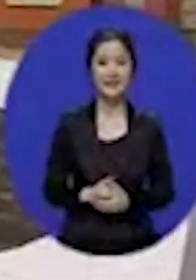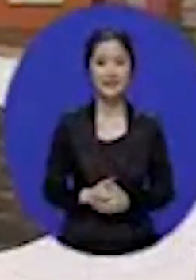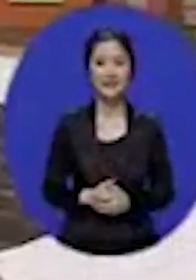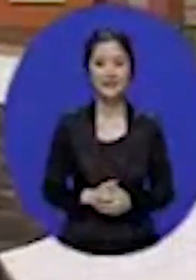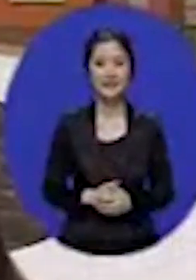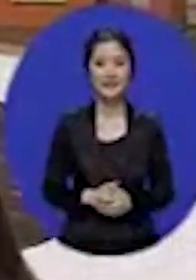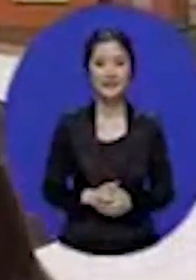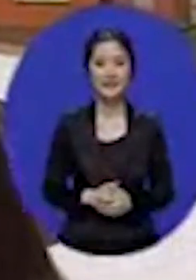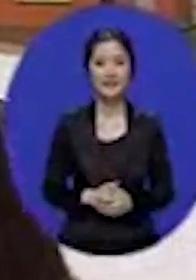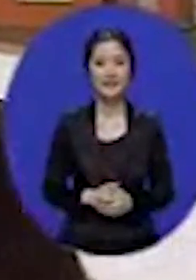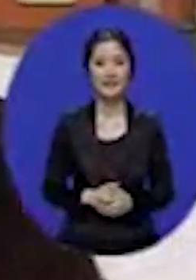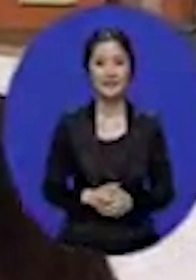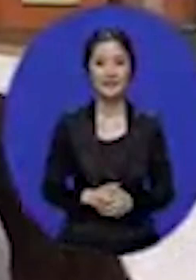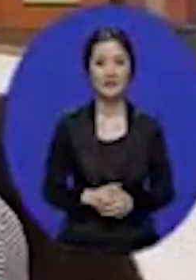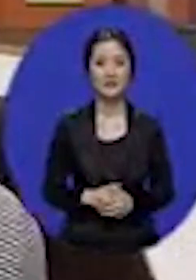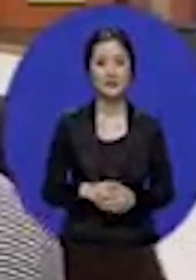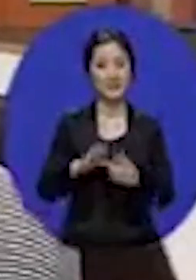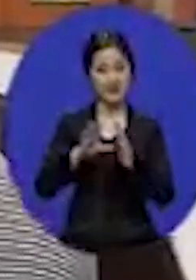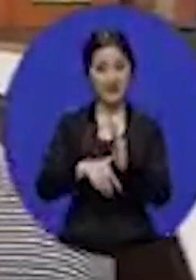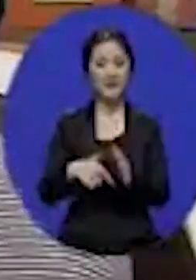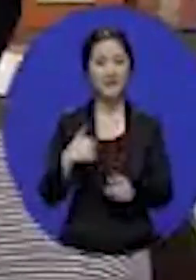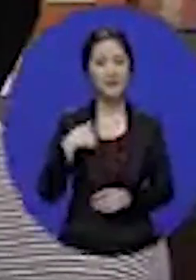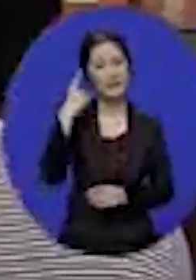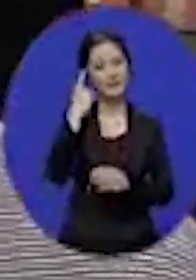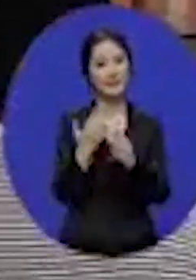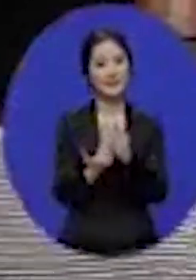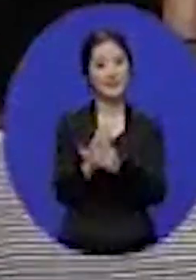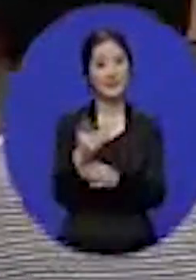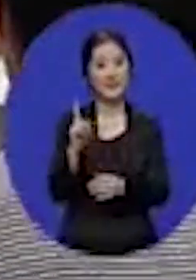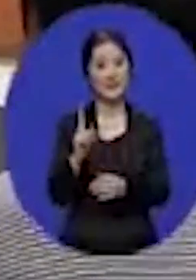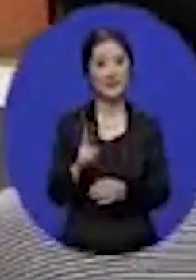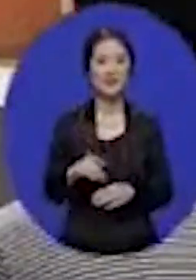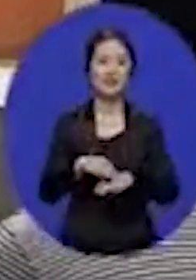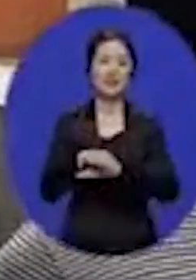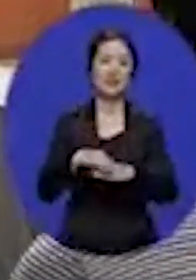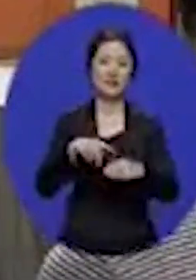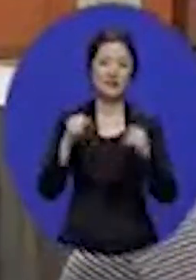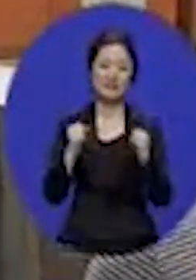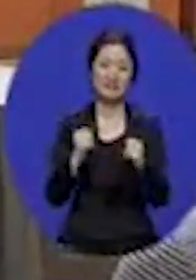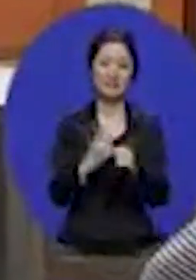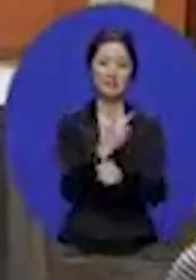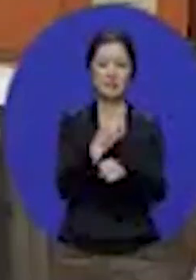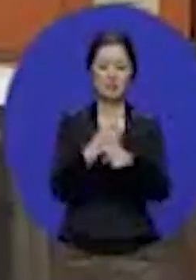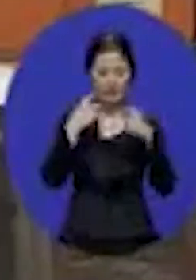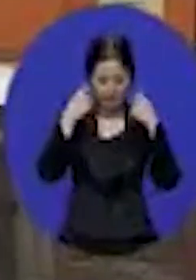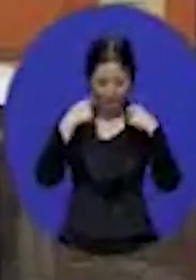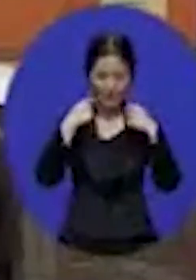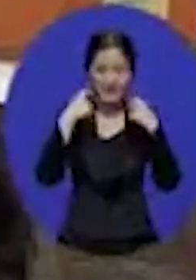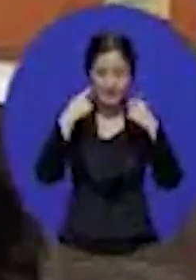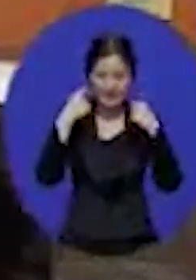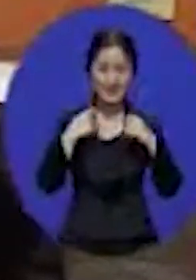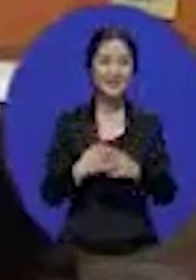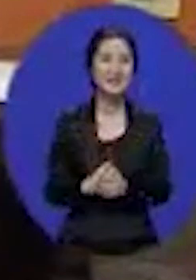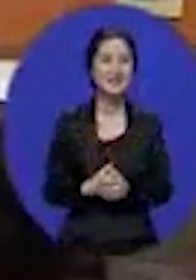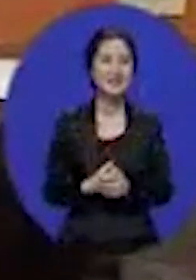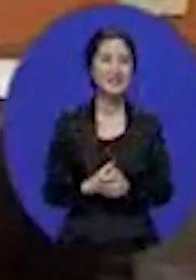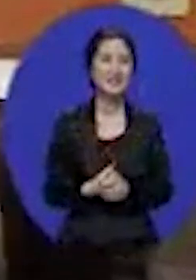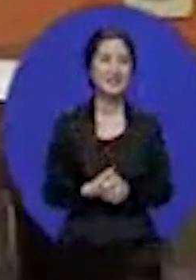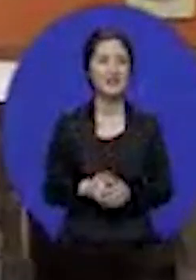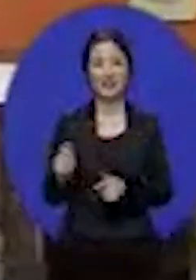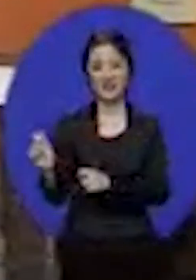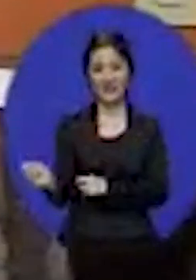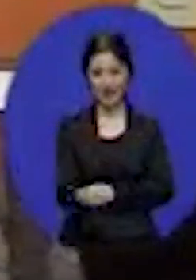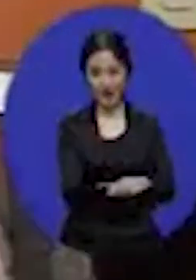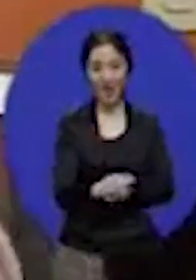또 직장생활 한 지 두 번째로 또 차에서 두 시간을 제가 통곡을 했습니다. 골프를 얼굴로 하냐?